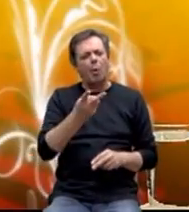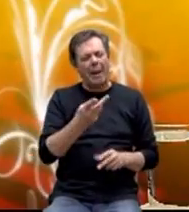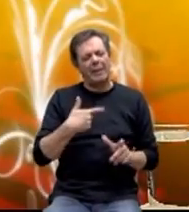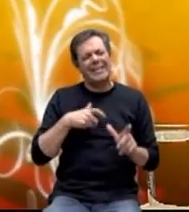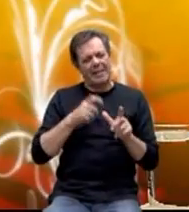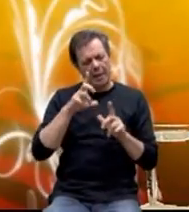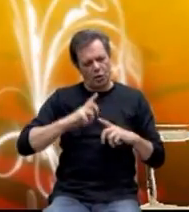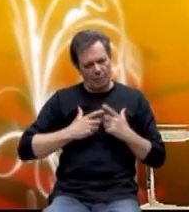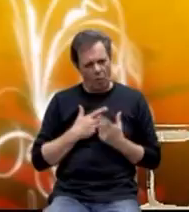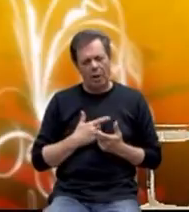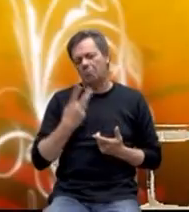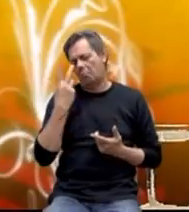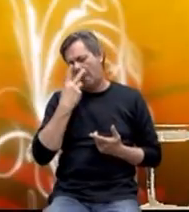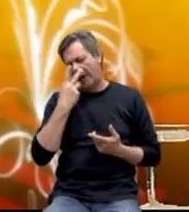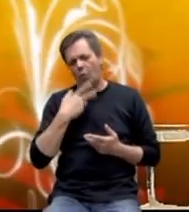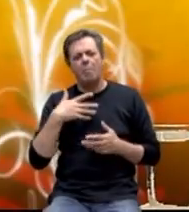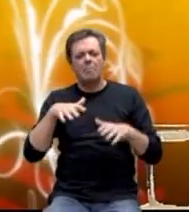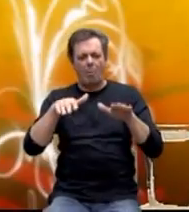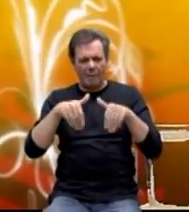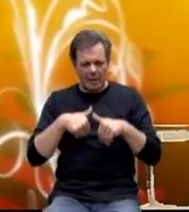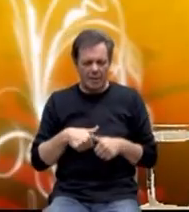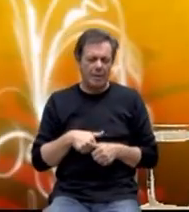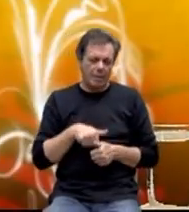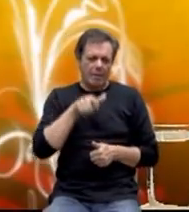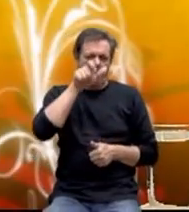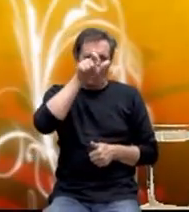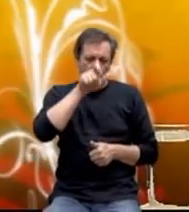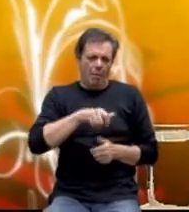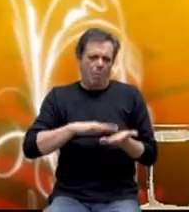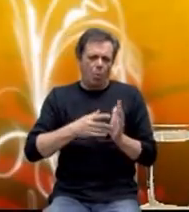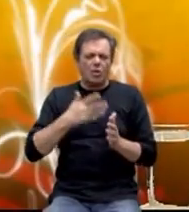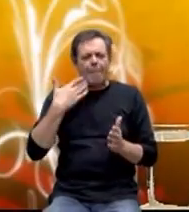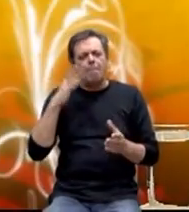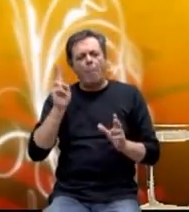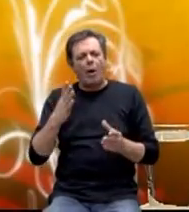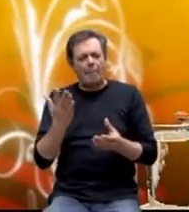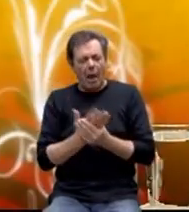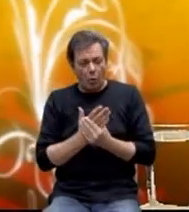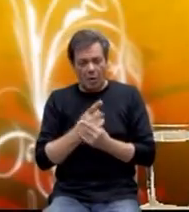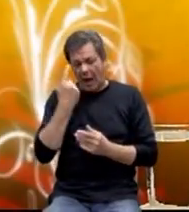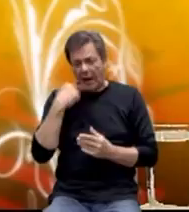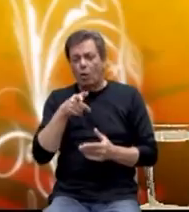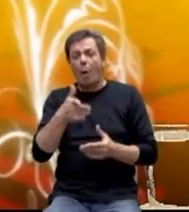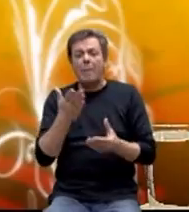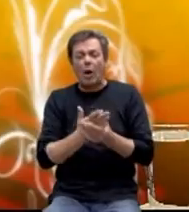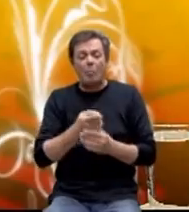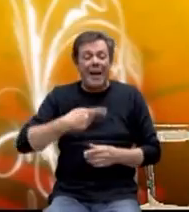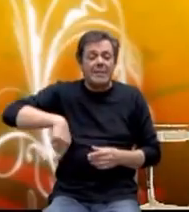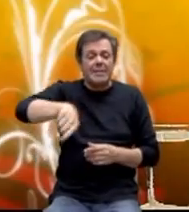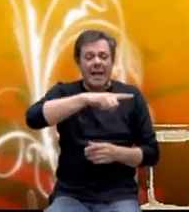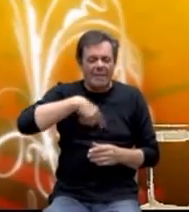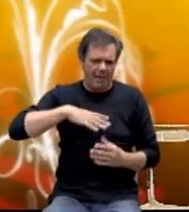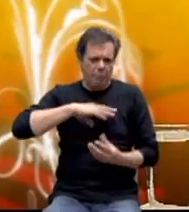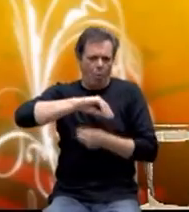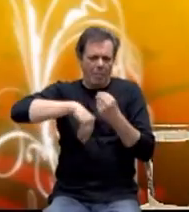to, jel da? Pa jesmo, mislim, da. On se mora najviše u cijeloj toj priči prilagoditi, ali prilagodba je i za sve nas. Je, tako je. I za svih